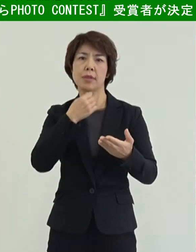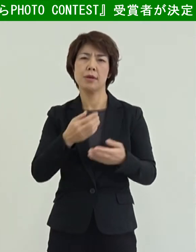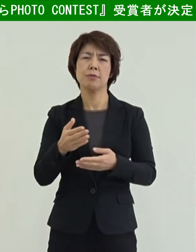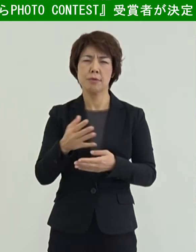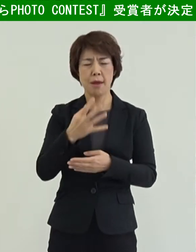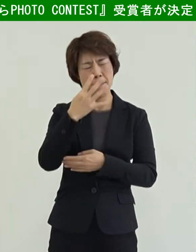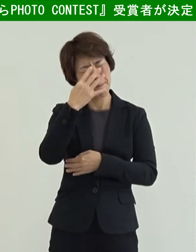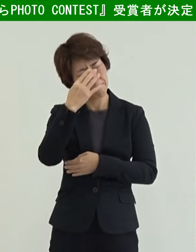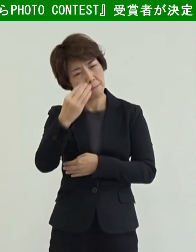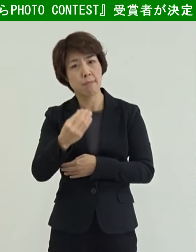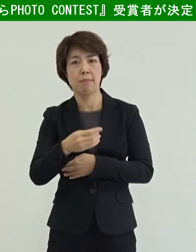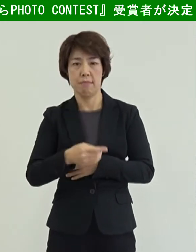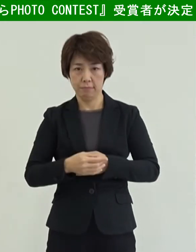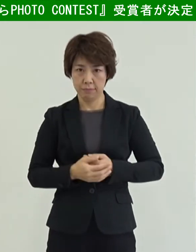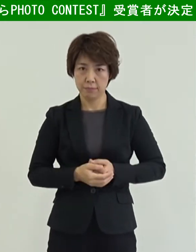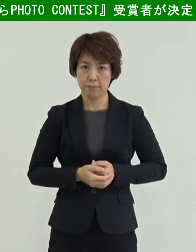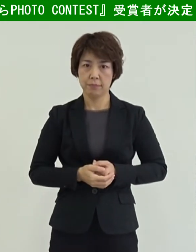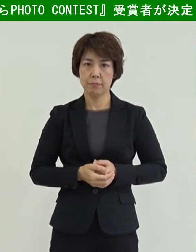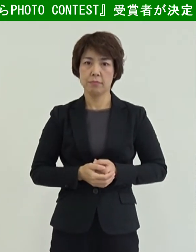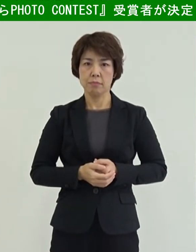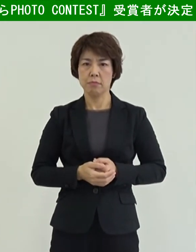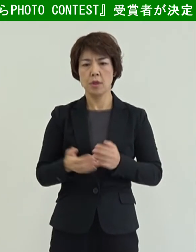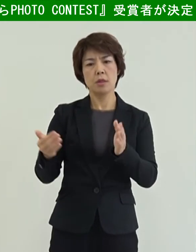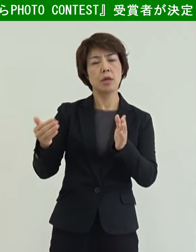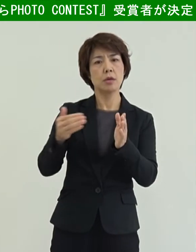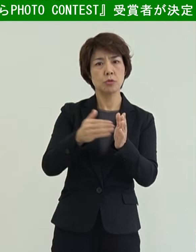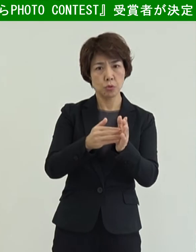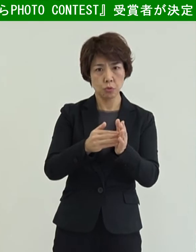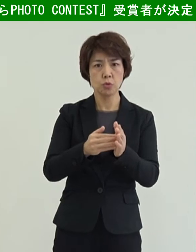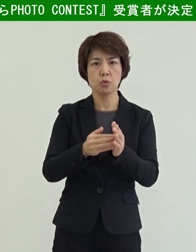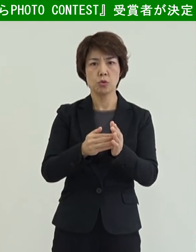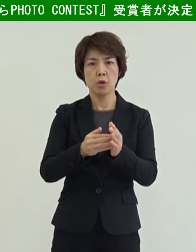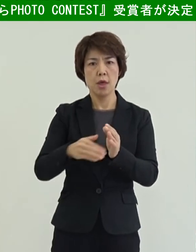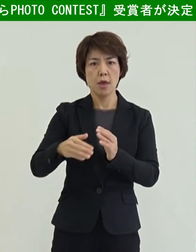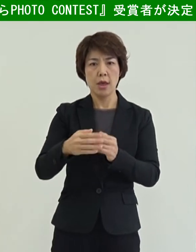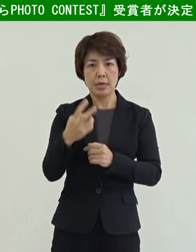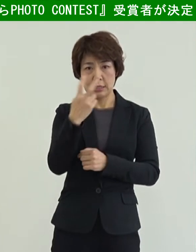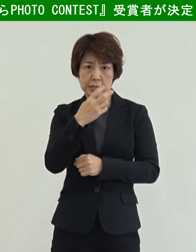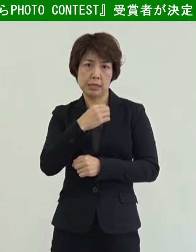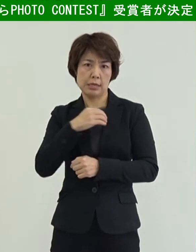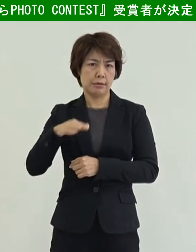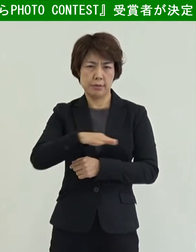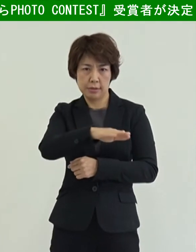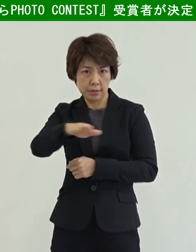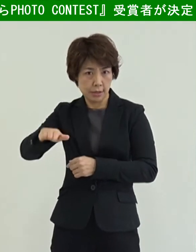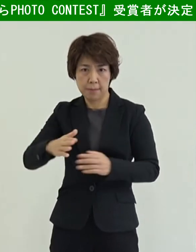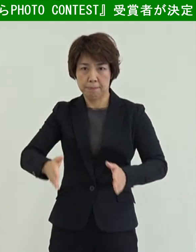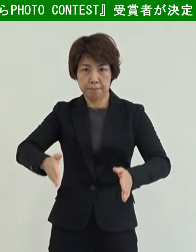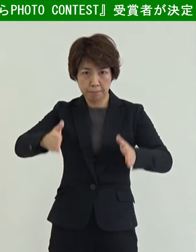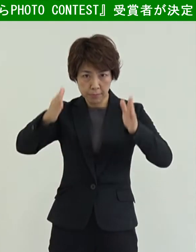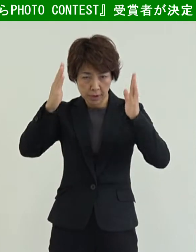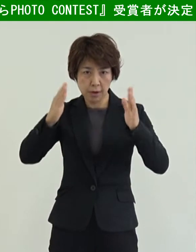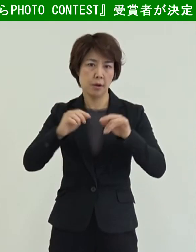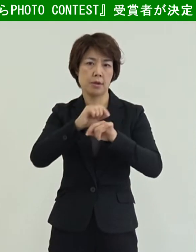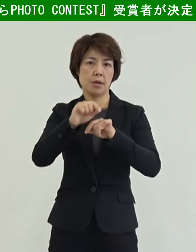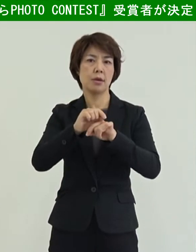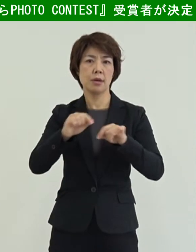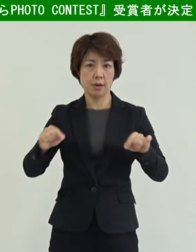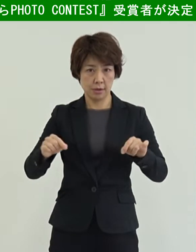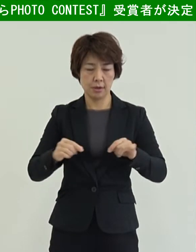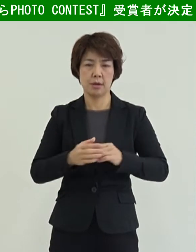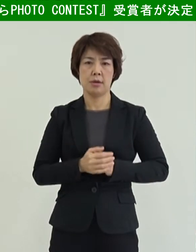ましたけれども最終的に全員審査員の一致を見ましてえ